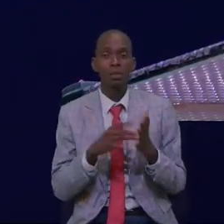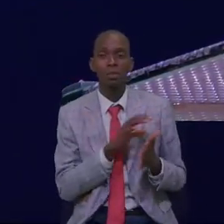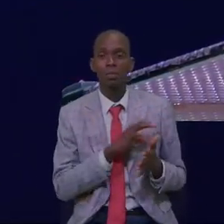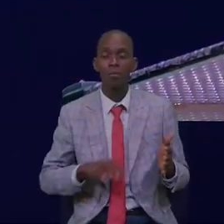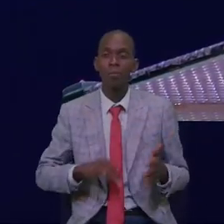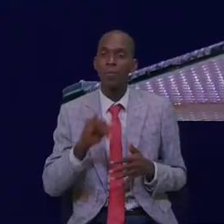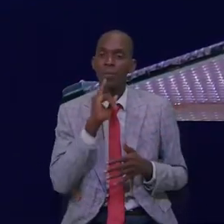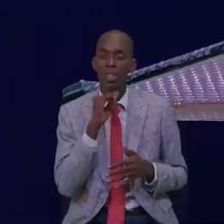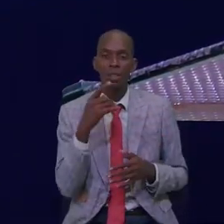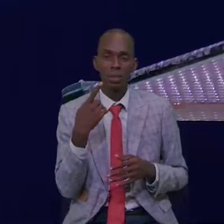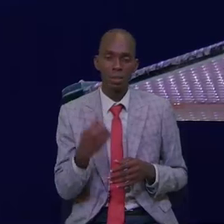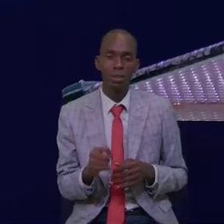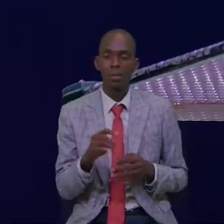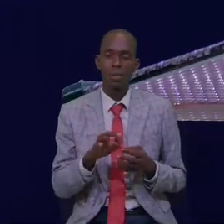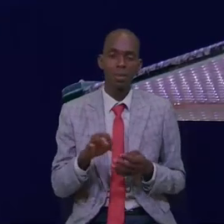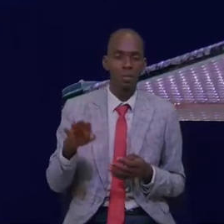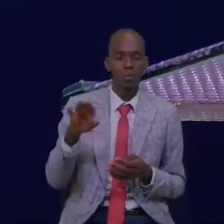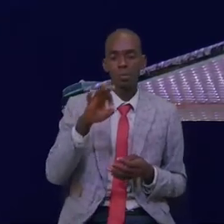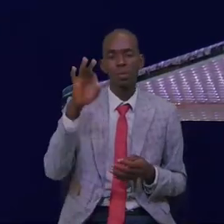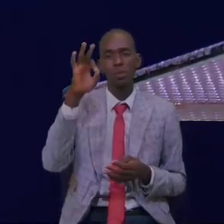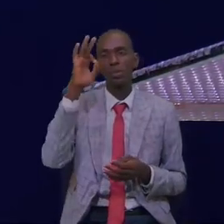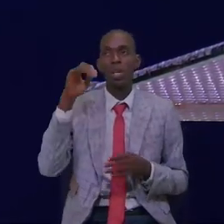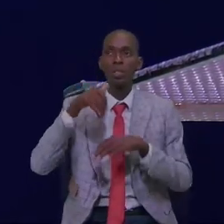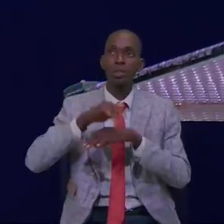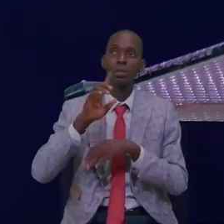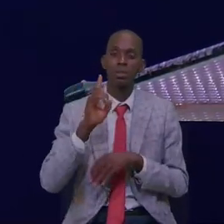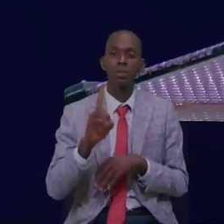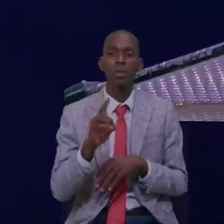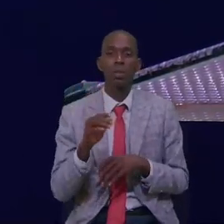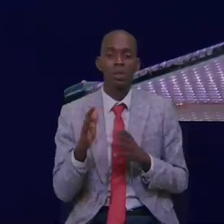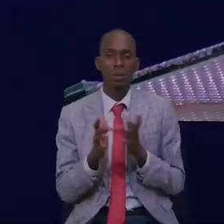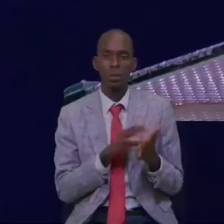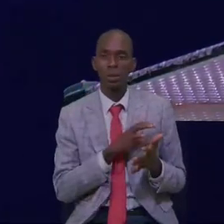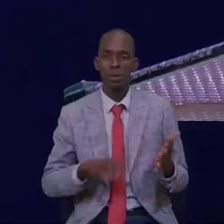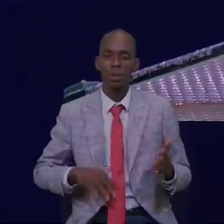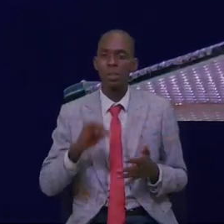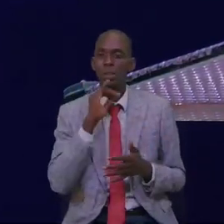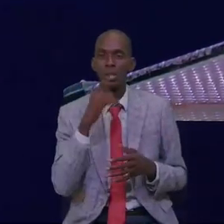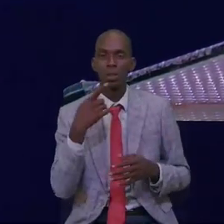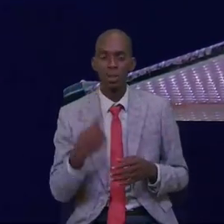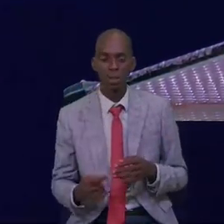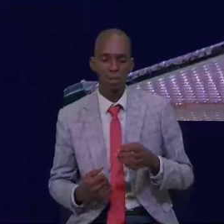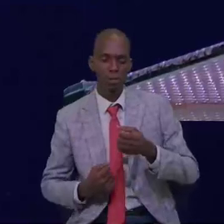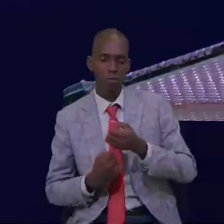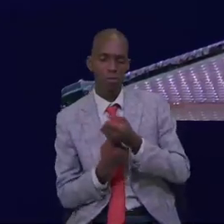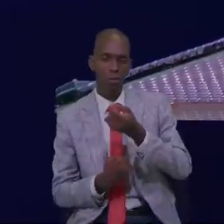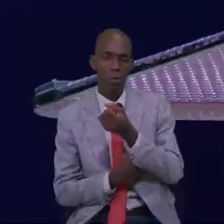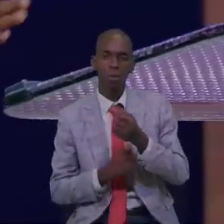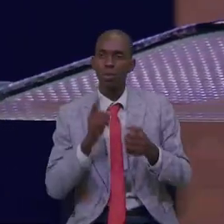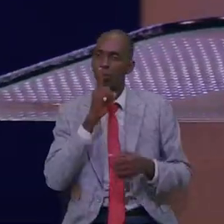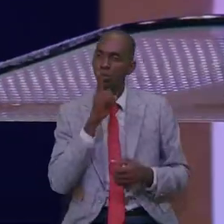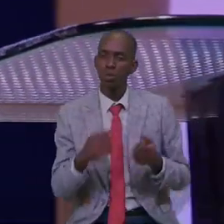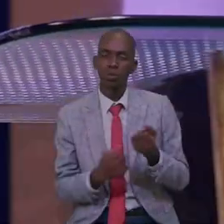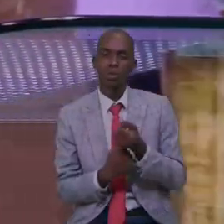sens spirituel, Jésus-Christ est le fondement et il est la pierre angulaire éprouvée. Lorsque